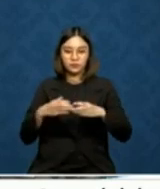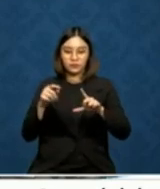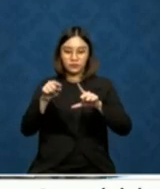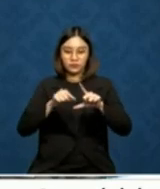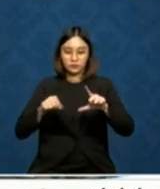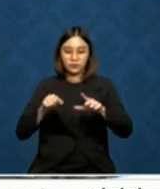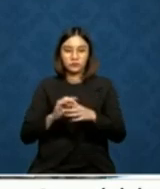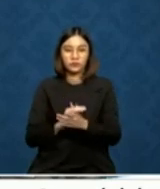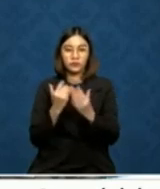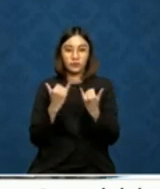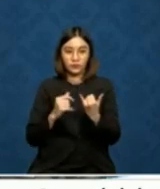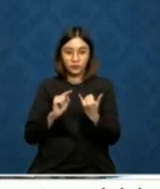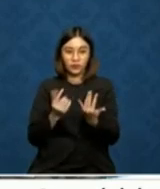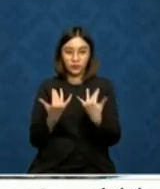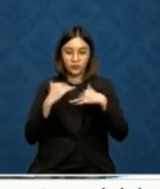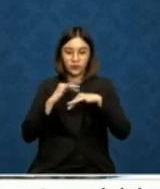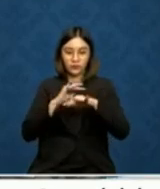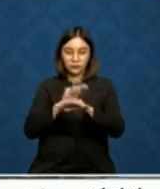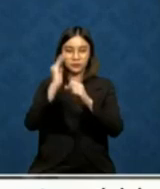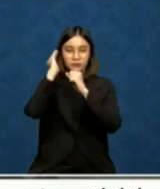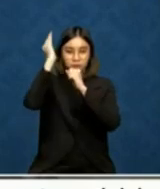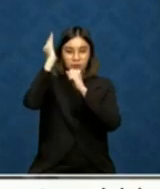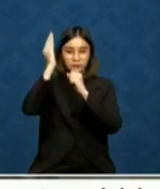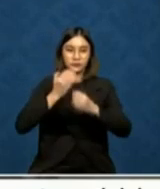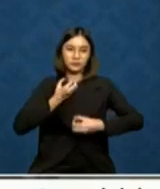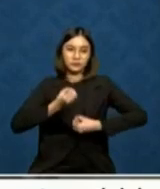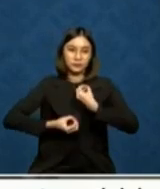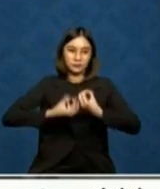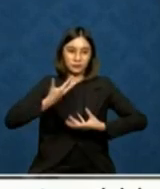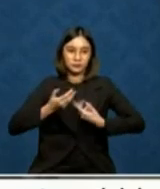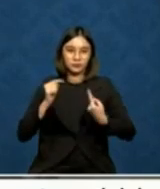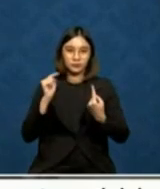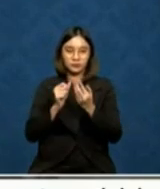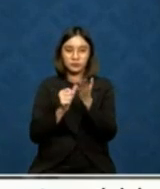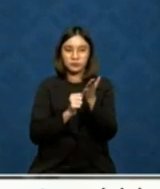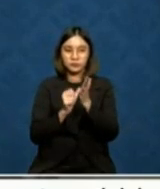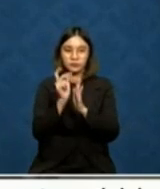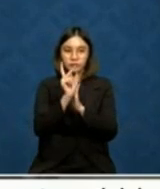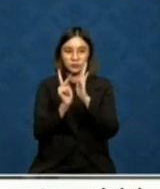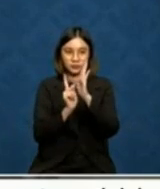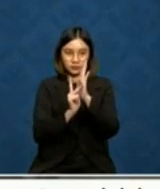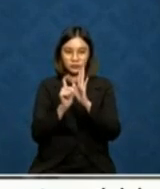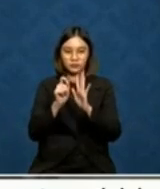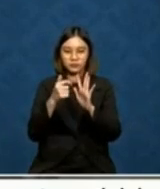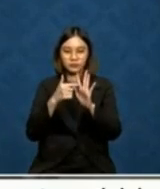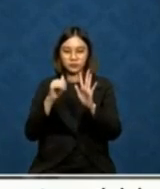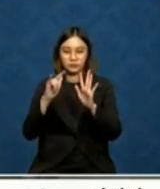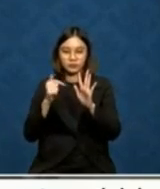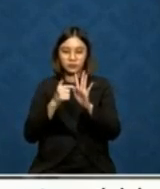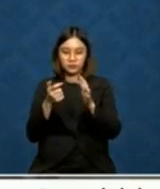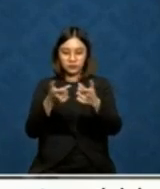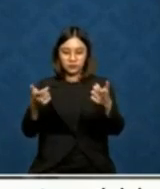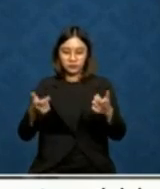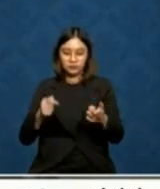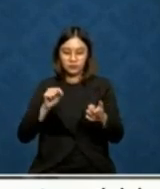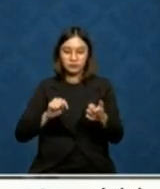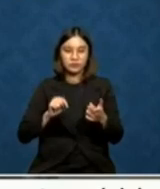ค่ะวันนี้ก็จะมาขอมีส่วนร่วมในการอภิปรายนะคะการแก้ไขกฎหมายอาญาฉบับนี้ด้วยน